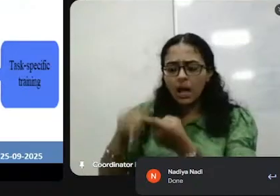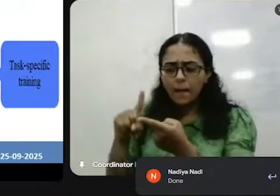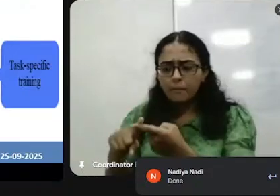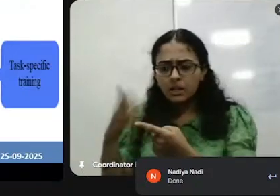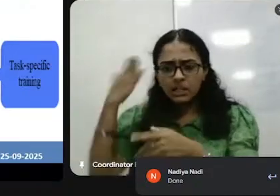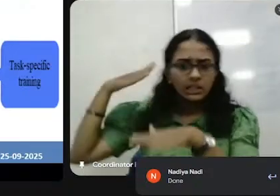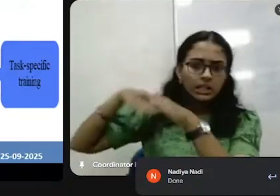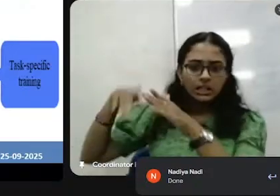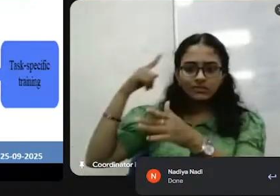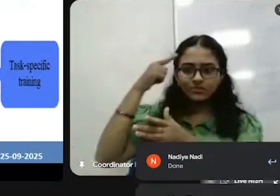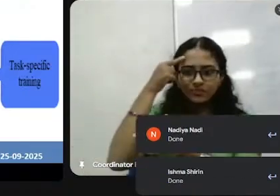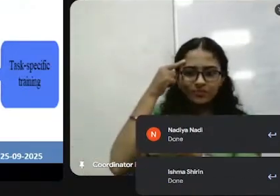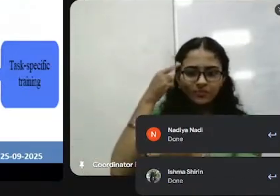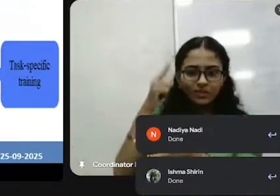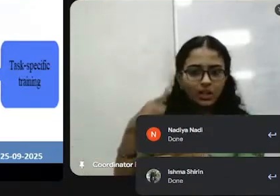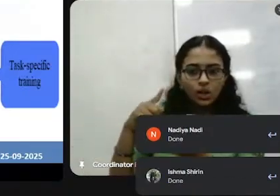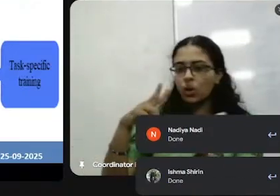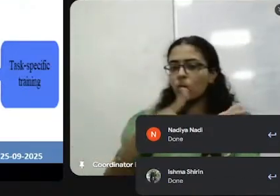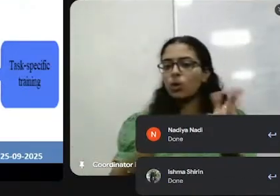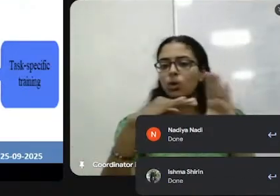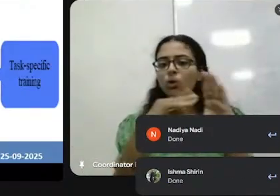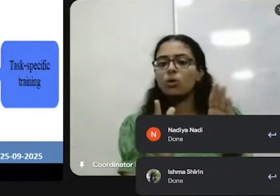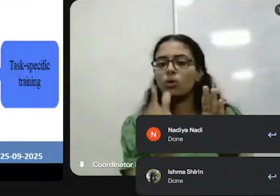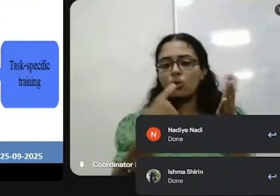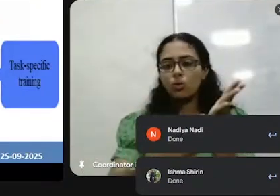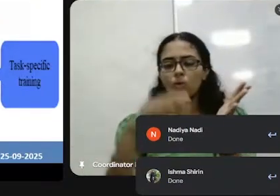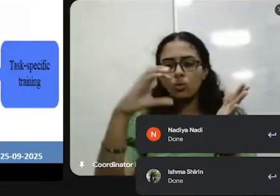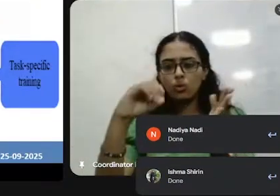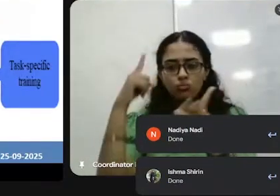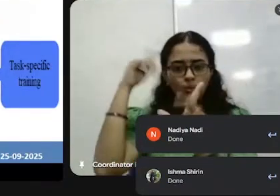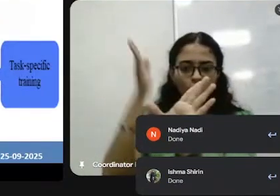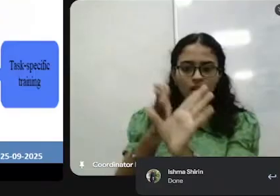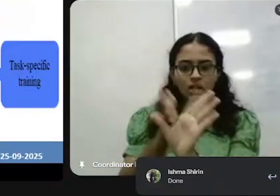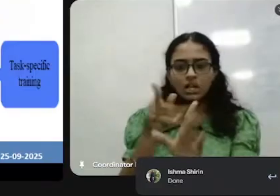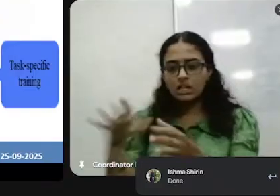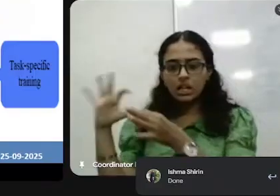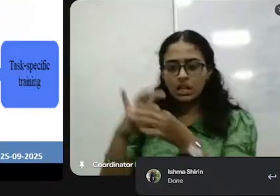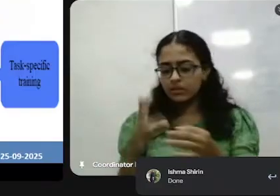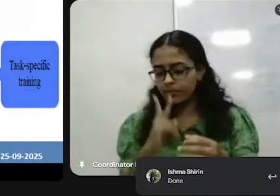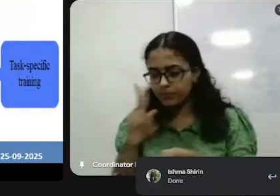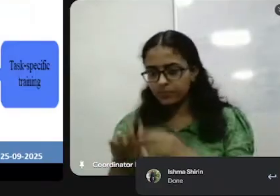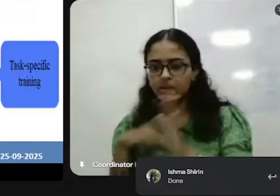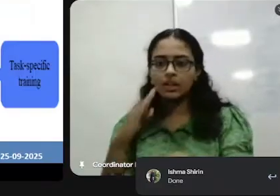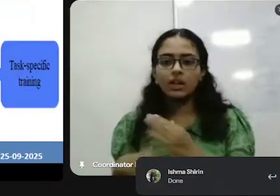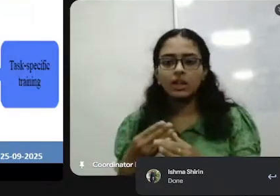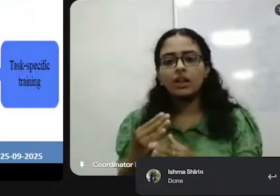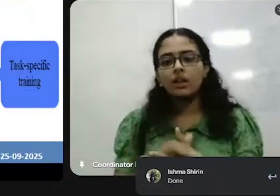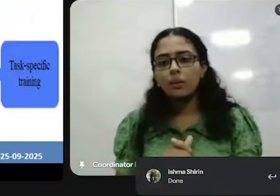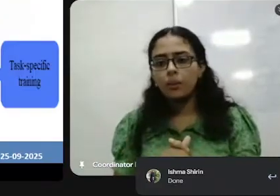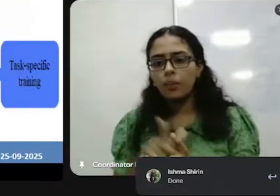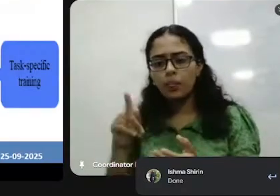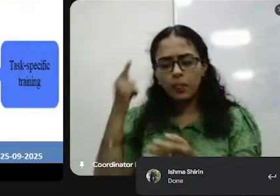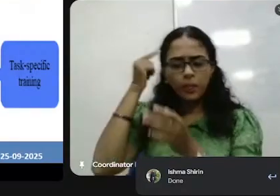ന്യൂറോ സൈക്കോളജിക്കൽ അസസ്മെന്റ്സ് അവിടെ നടത്തേണ്ടതായിട്ടുണ്ട്. അപ്പൊ ന്യൂറോ സൈക്കോളജിക്കൽ അസസ്മെന്റ്സ് എന്തിനാണ് നമ്മൾ ചെയ്യുന്നത് എന്ന് ചോദിക്കുമ്പോൾ